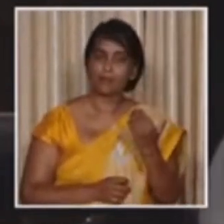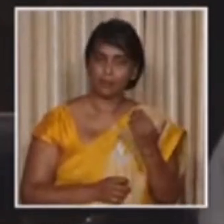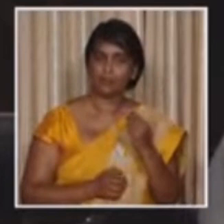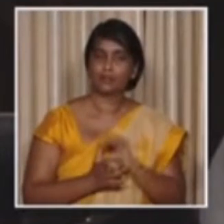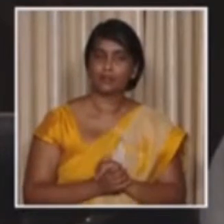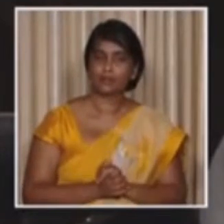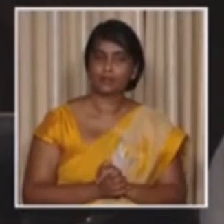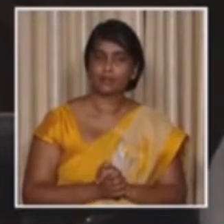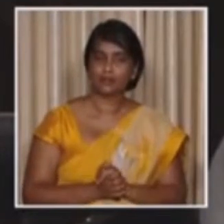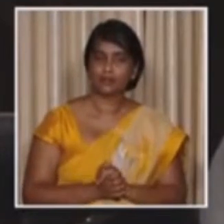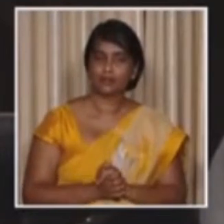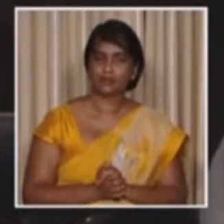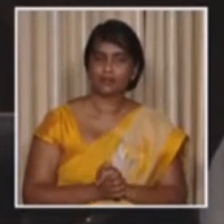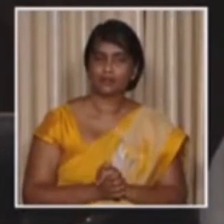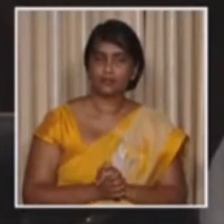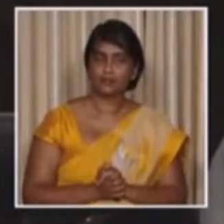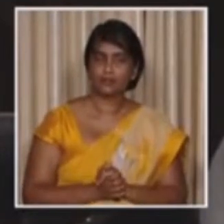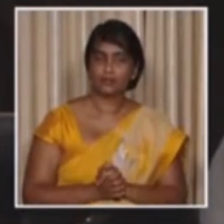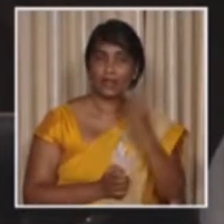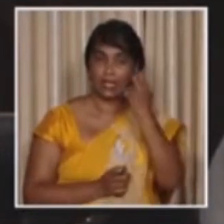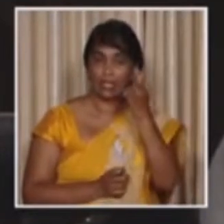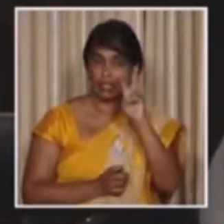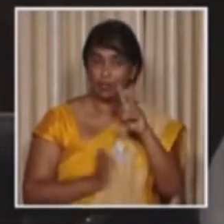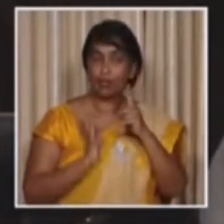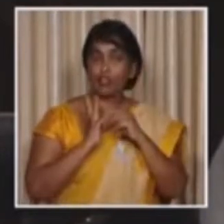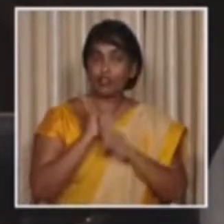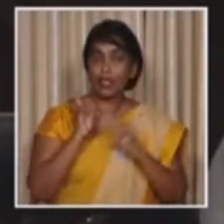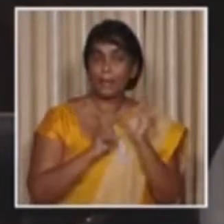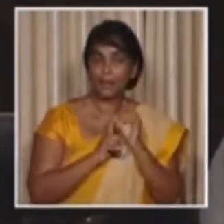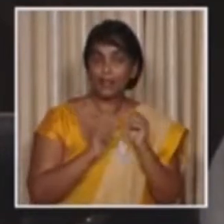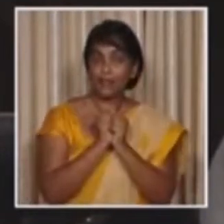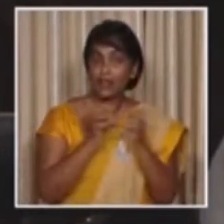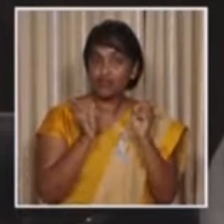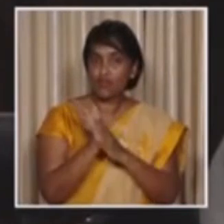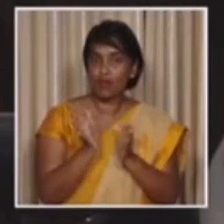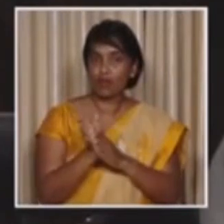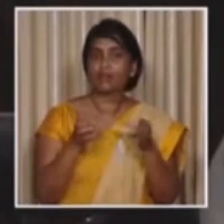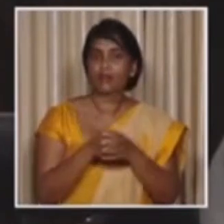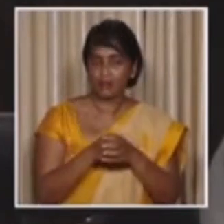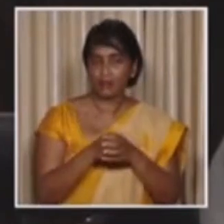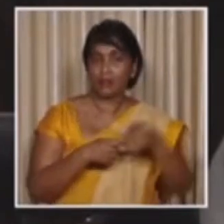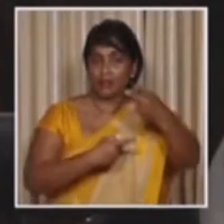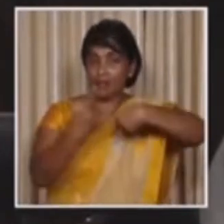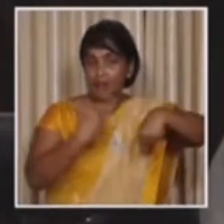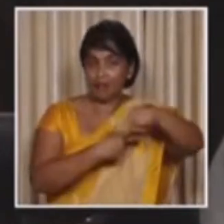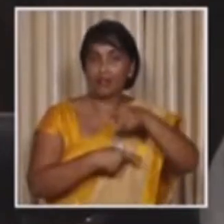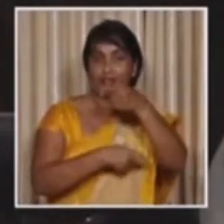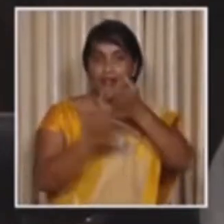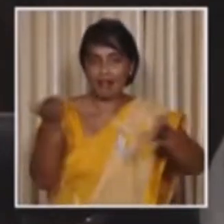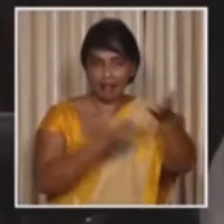මට පේන දේ තමයි අර 2012 විතර තිබිච්ච UNP working committee එක තමයි දැන් තියෙන්නේ කියලා. ඒකේ වටේ ඉන්න කට්ටිය තමයි